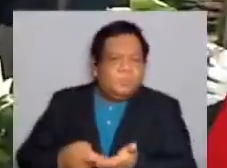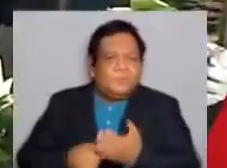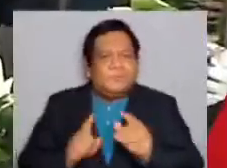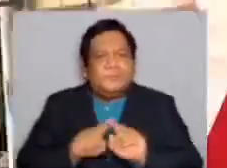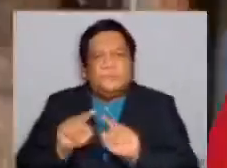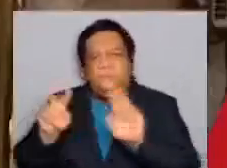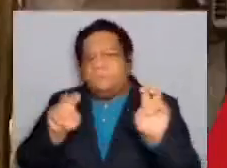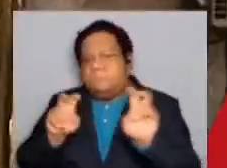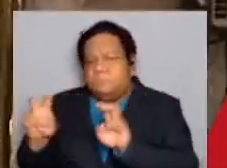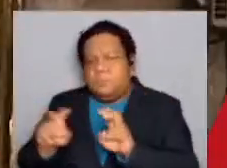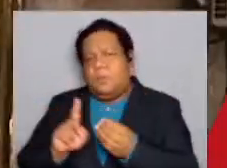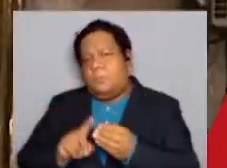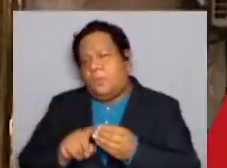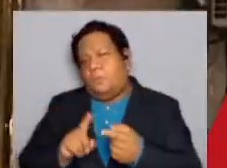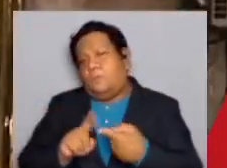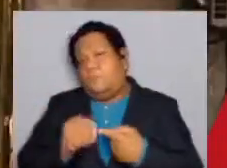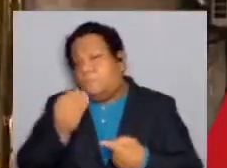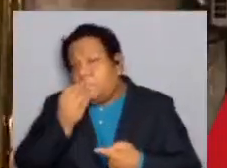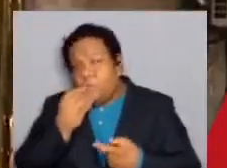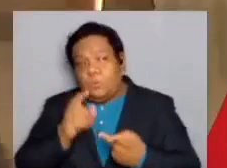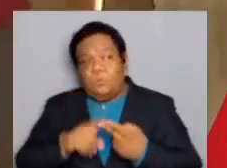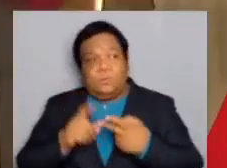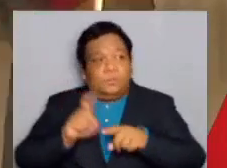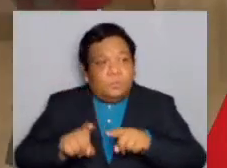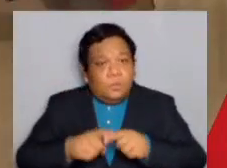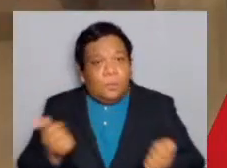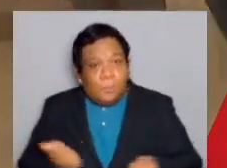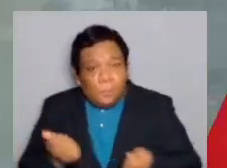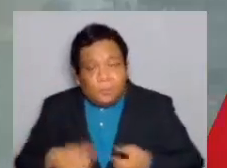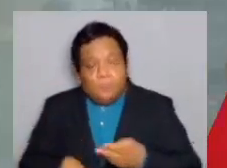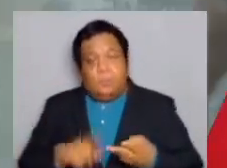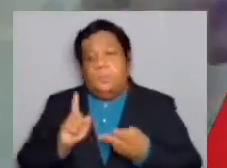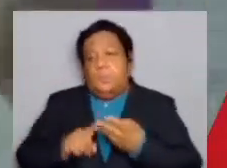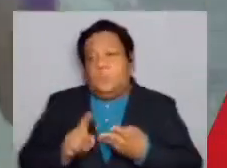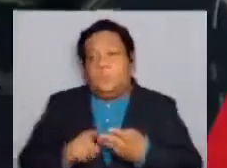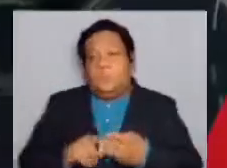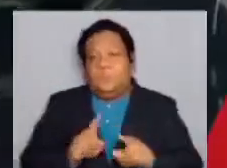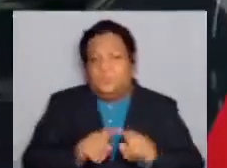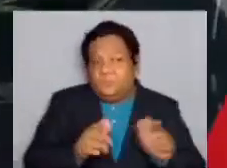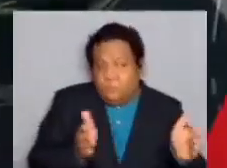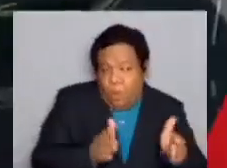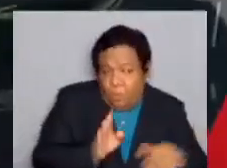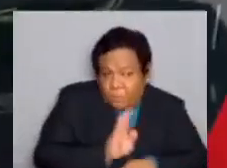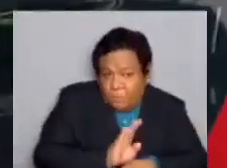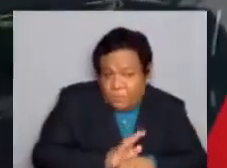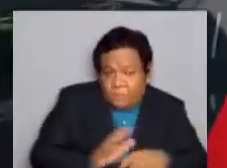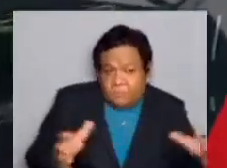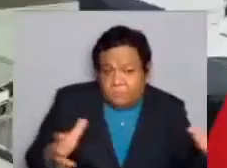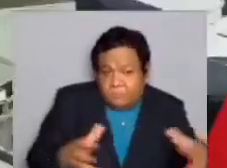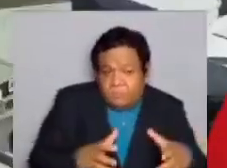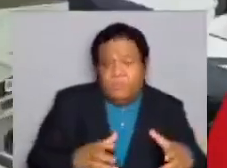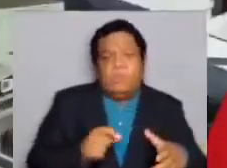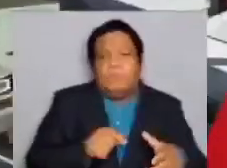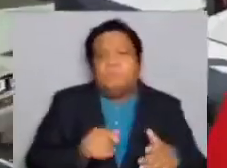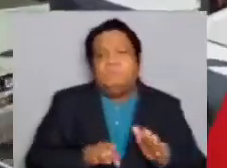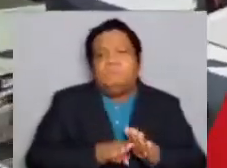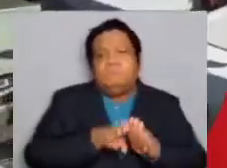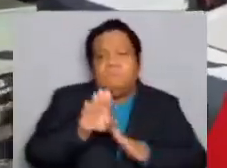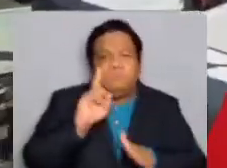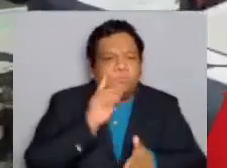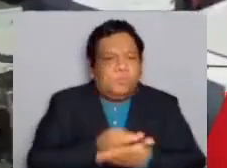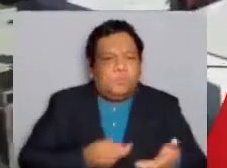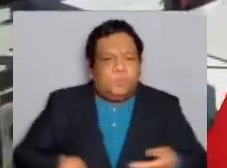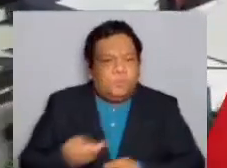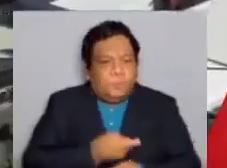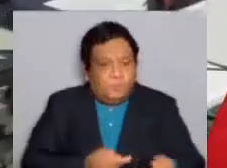energy security at pagsasama sa mga micro, small at medium enterprises para mapaunlad ang ekonomiya. Nais din ng Pangulo